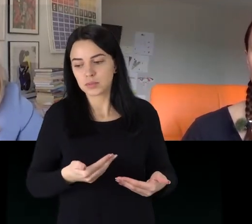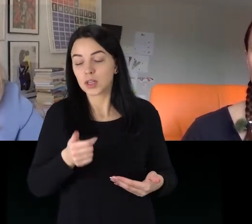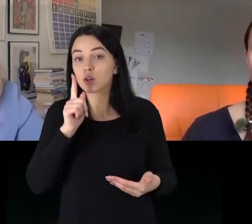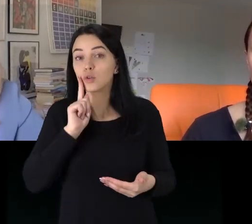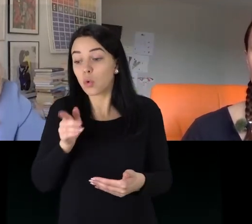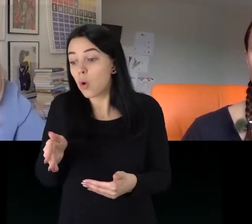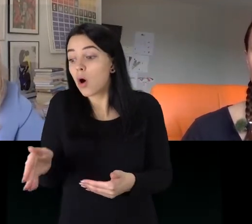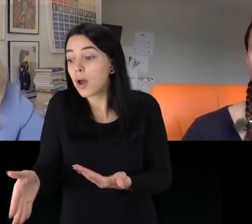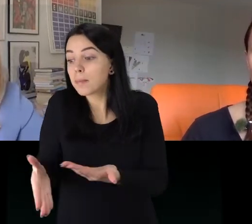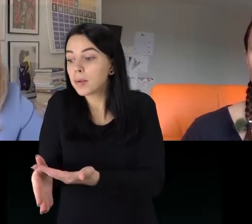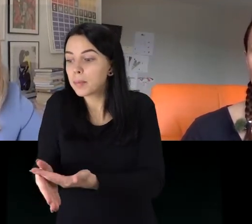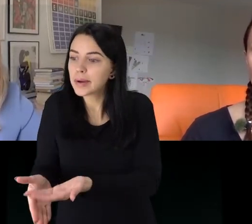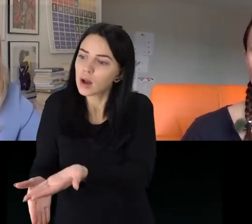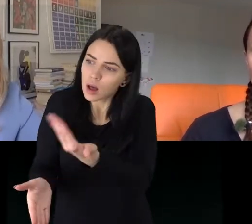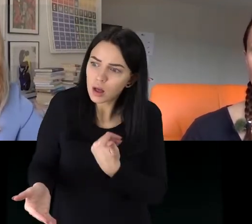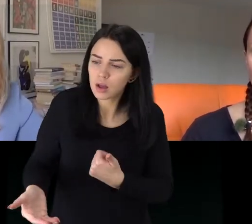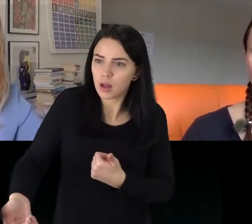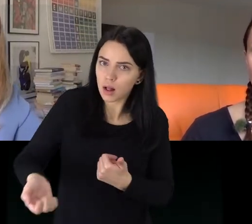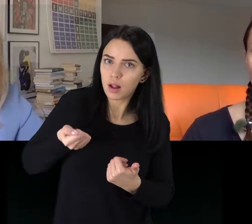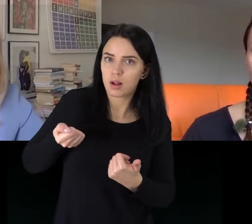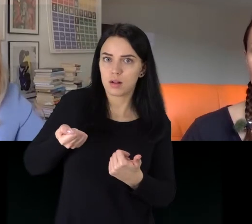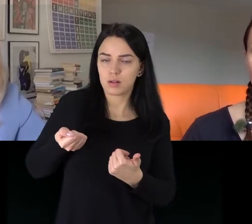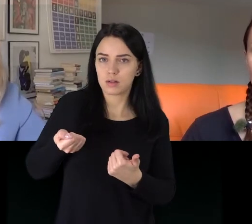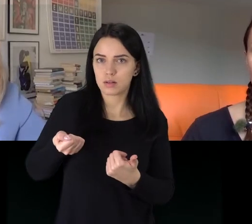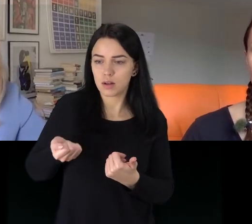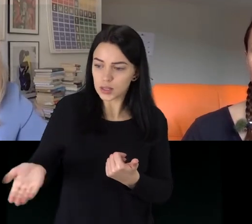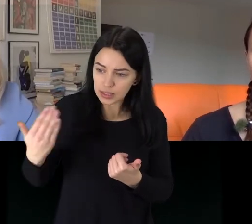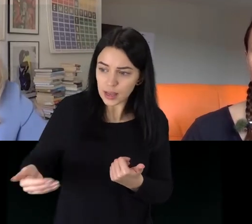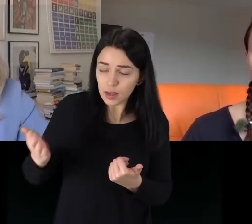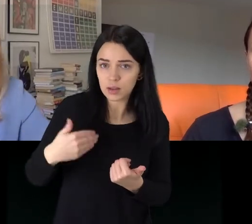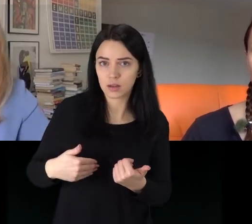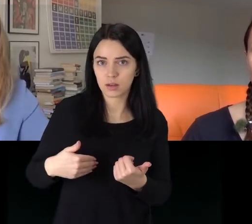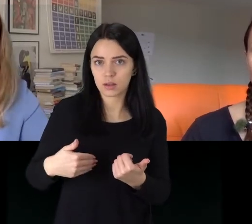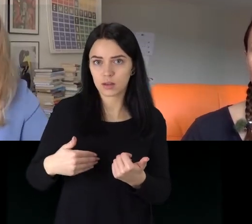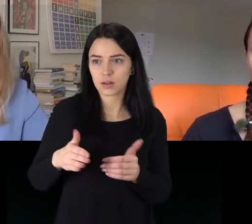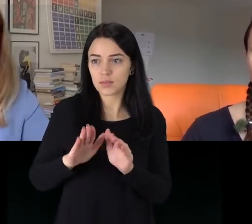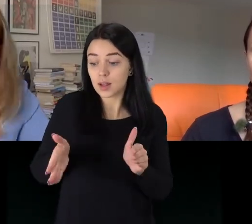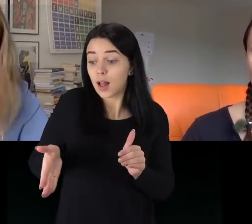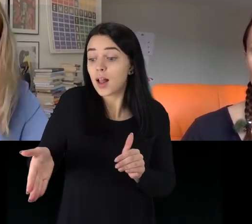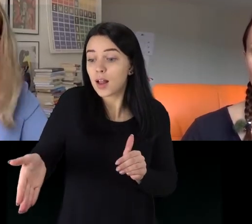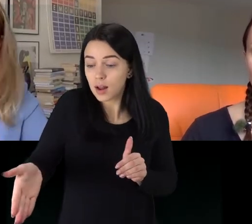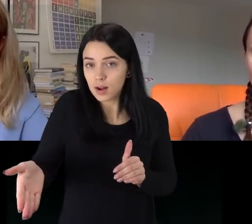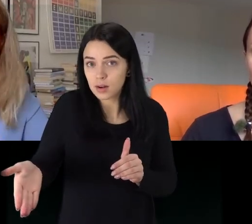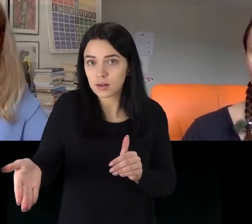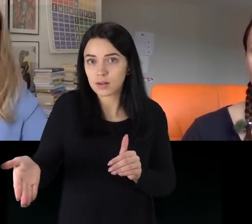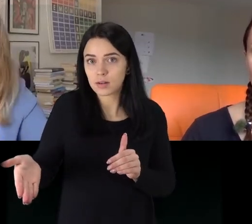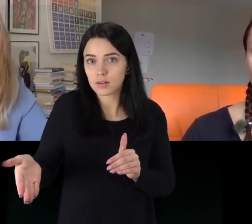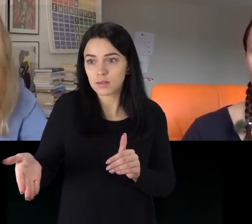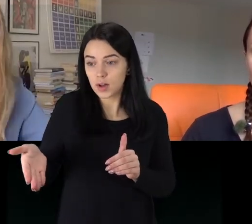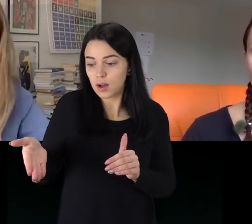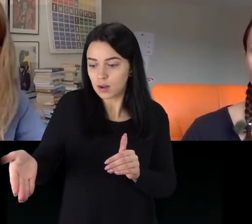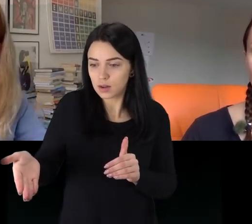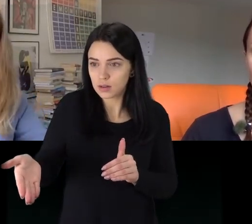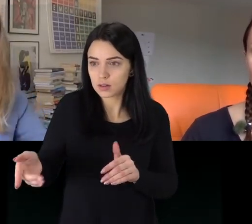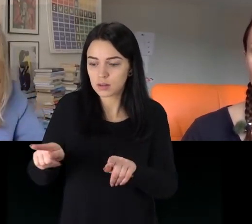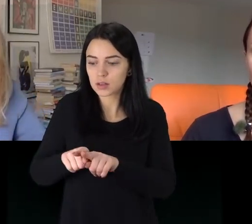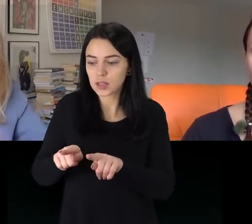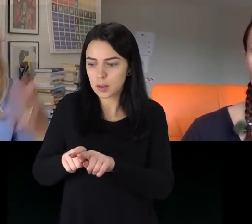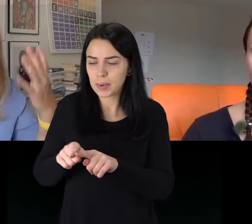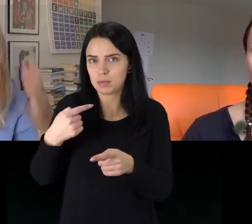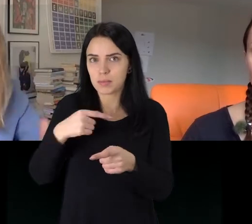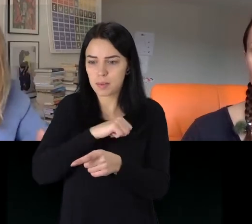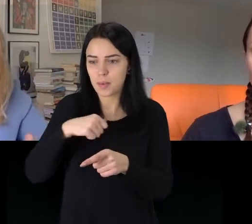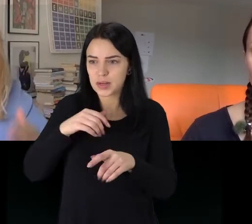ranką, ne, ir sakot, lipk iš griovio, alio, ateik, ar ne, viskas. Ir jūs tiesiat ir sakot, va, duodu tau, jum irgi gan